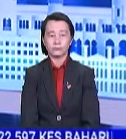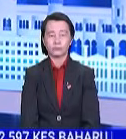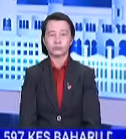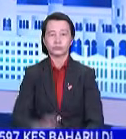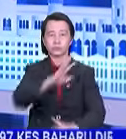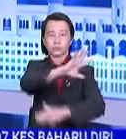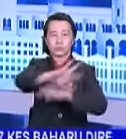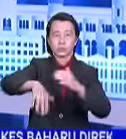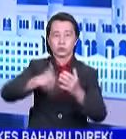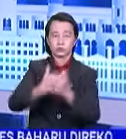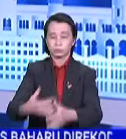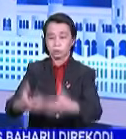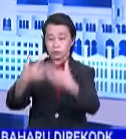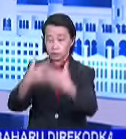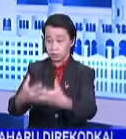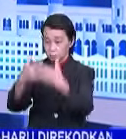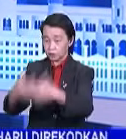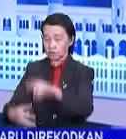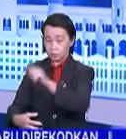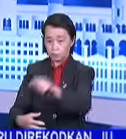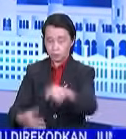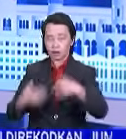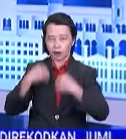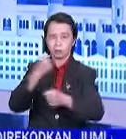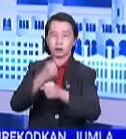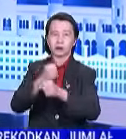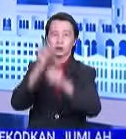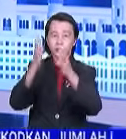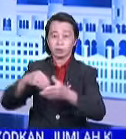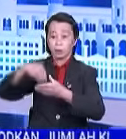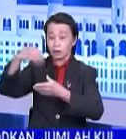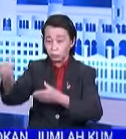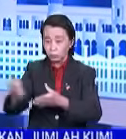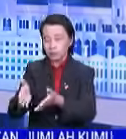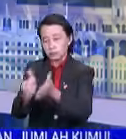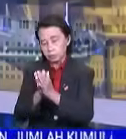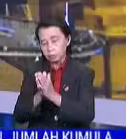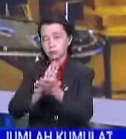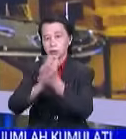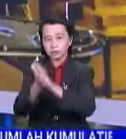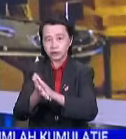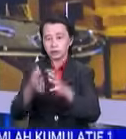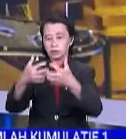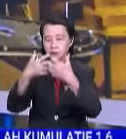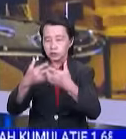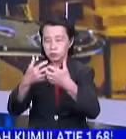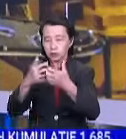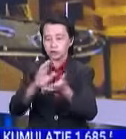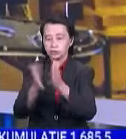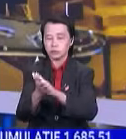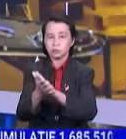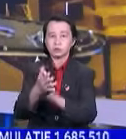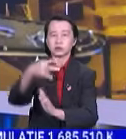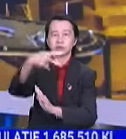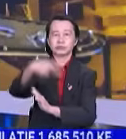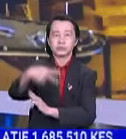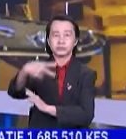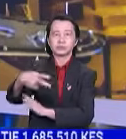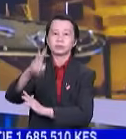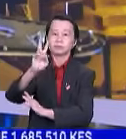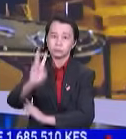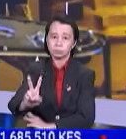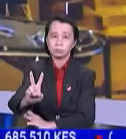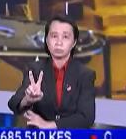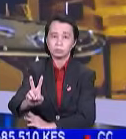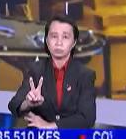Hai semua qilong yang mempunyai pekerja asing diminta menjadikan hilang mereka sebagai pusat pemberian vaksin